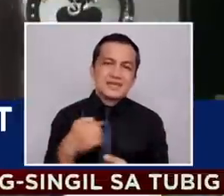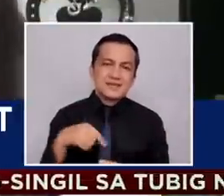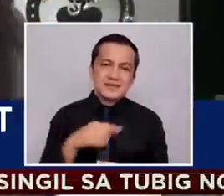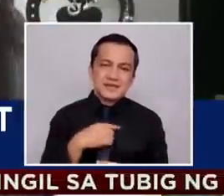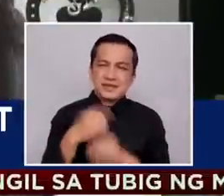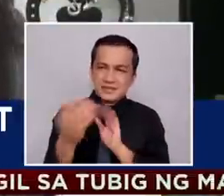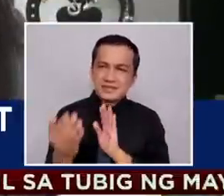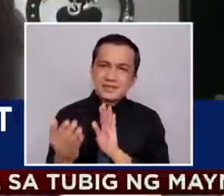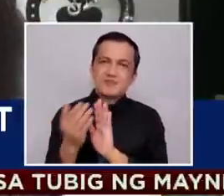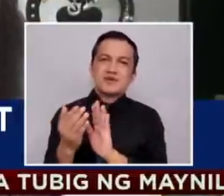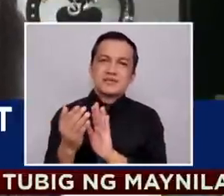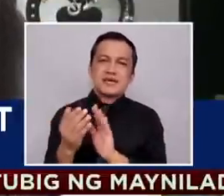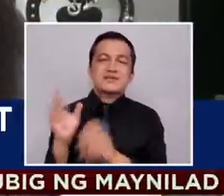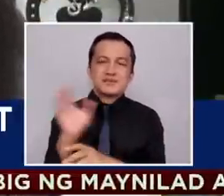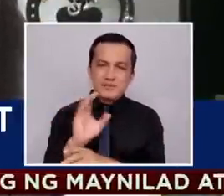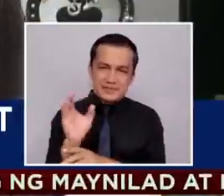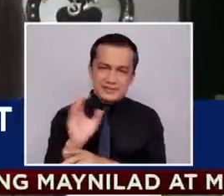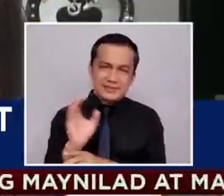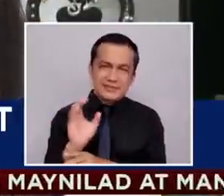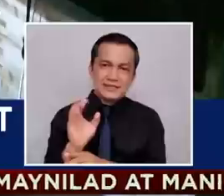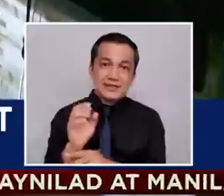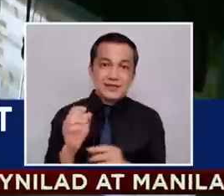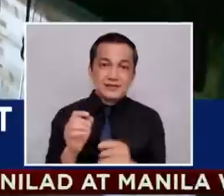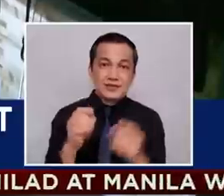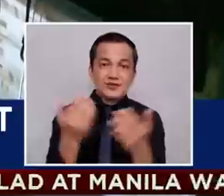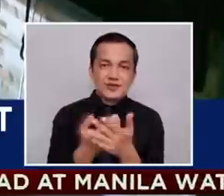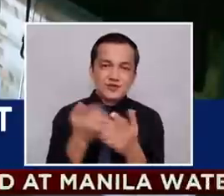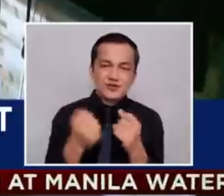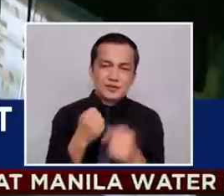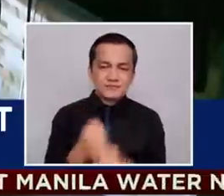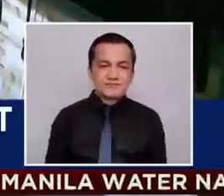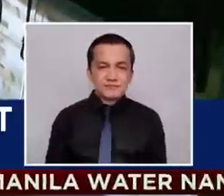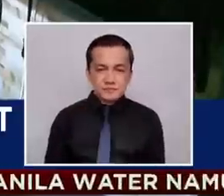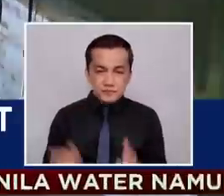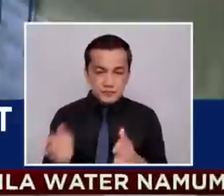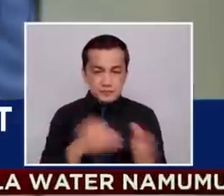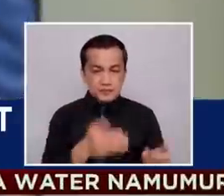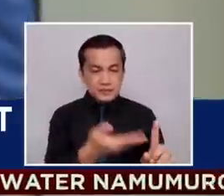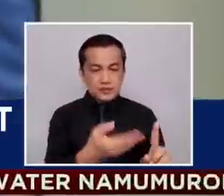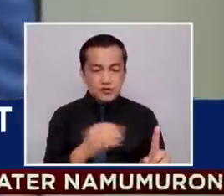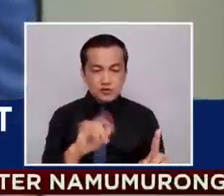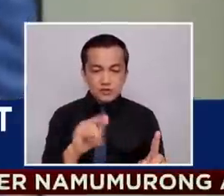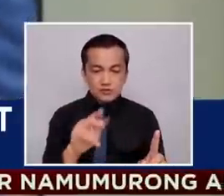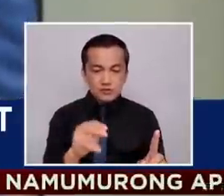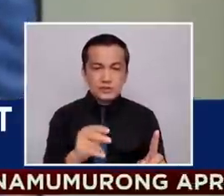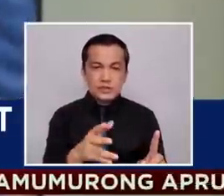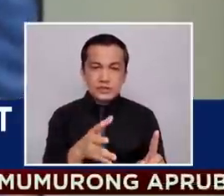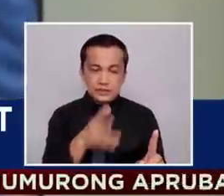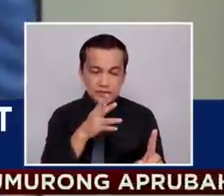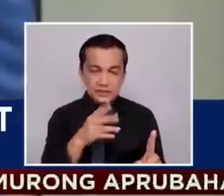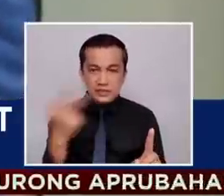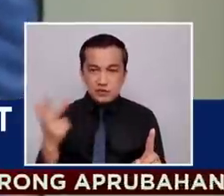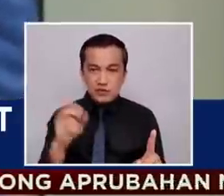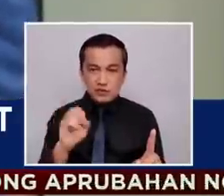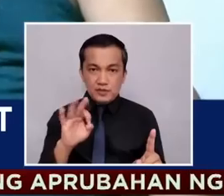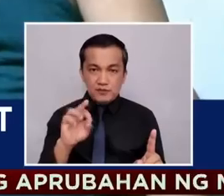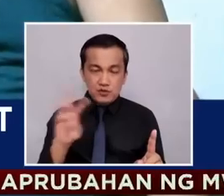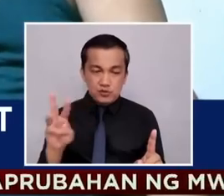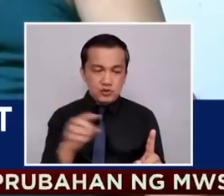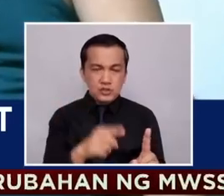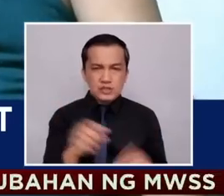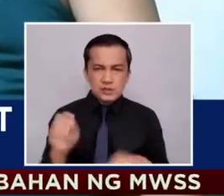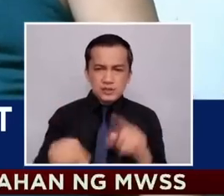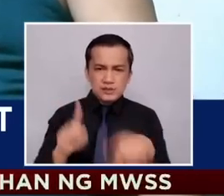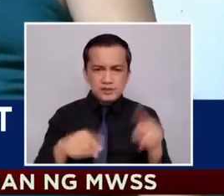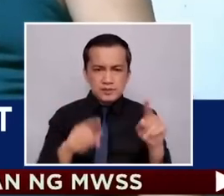sasalubungin ng Pasko. Tsaka sa New Year po. Si Corazon naman ay ina ng tatlong OFW. Pero dahil sa iba't ibang gastusin tulad